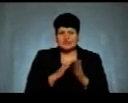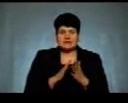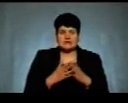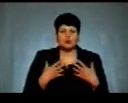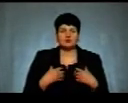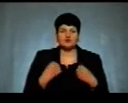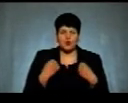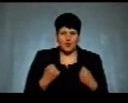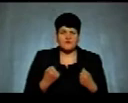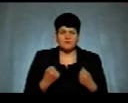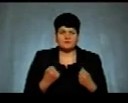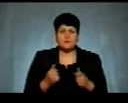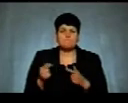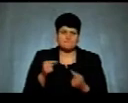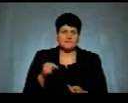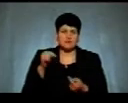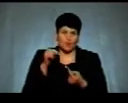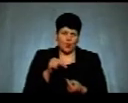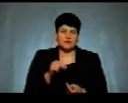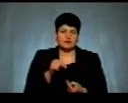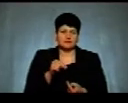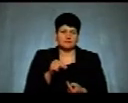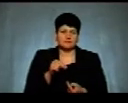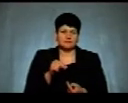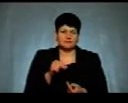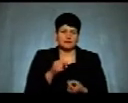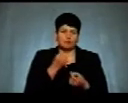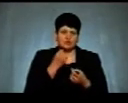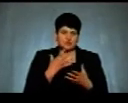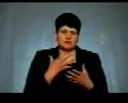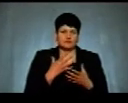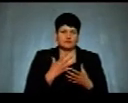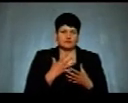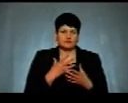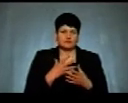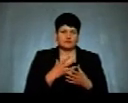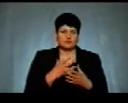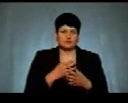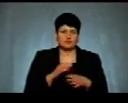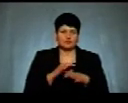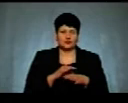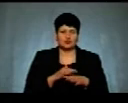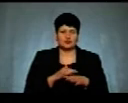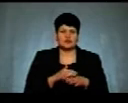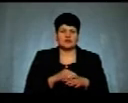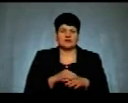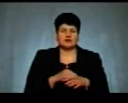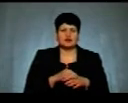здоров'я підходять і позитивно пройдуть військово-лікарську комісію